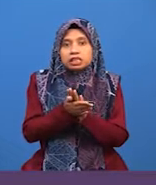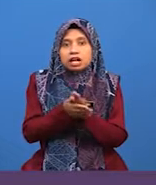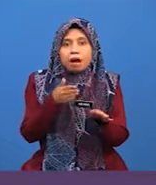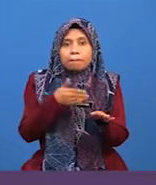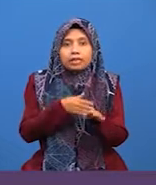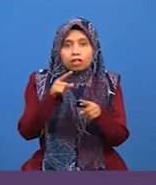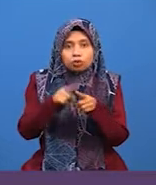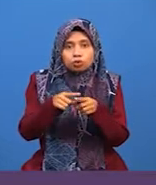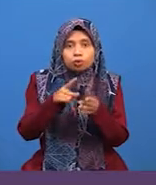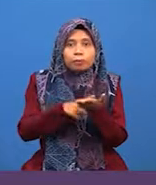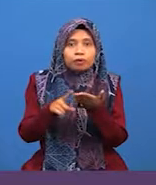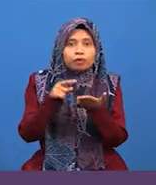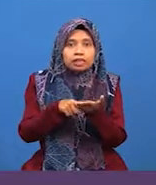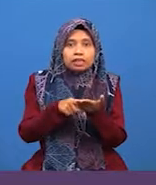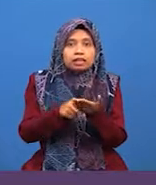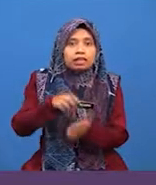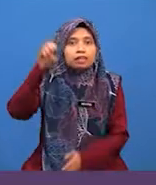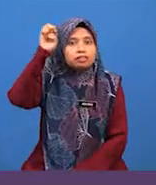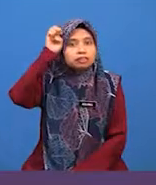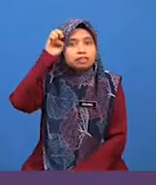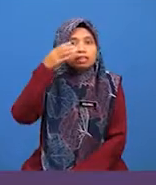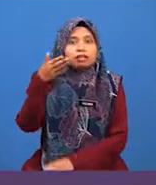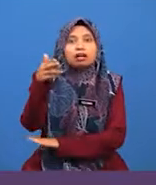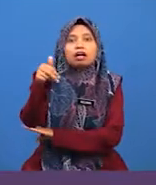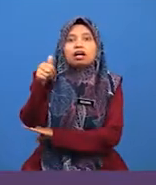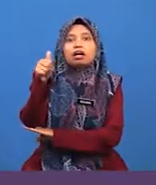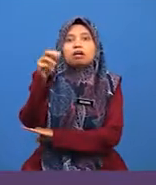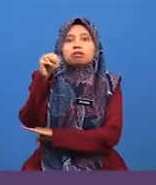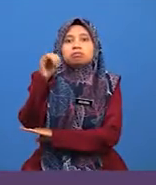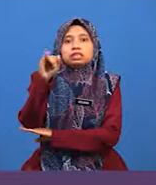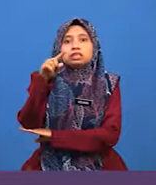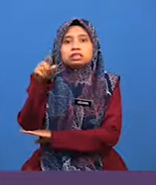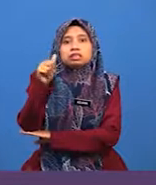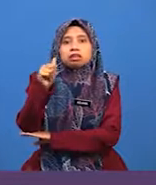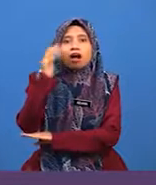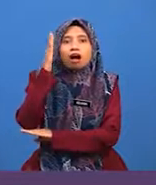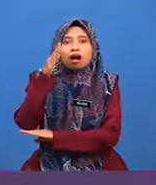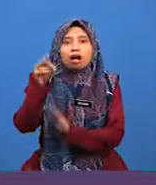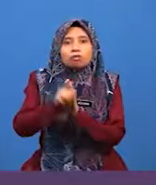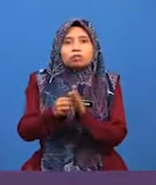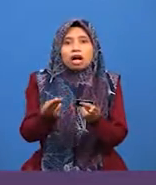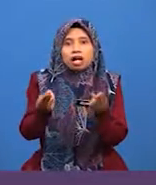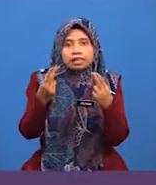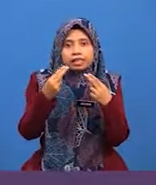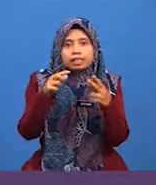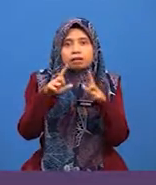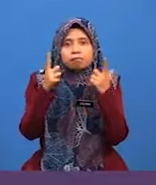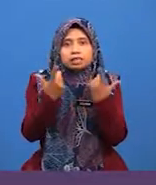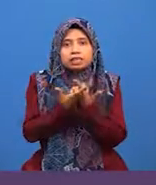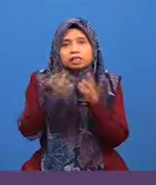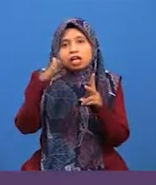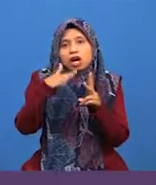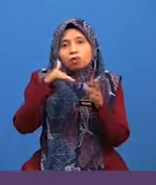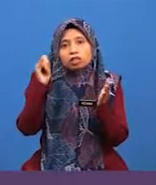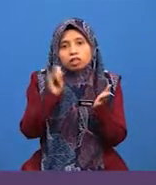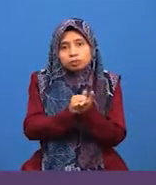pada hujung minggu ini, Encik Hamzah akan menghadiri majlis